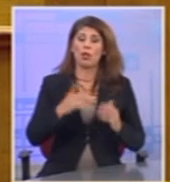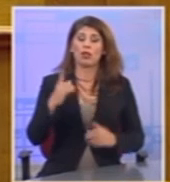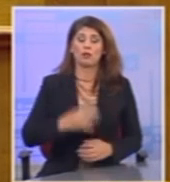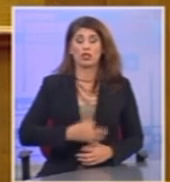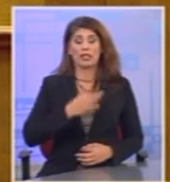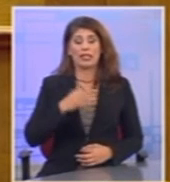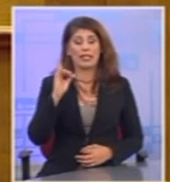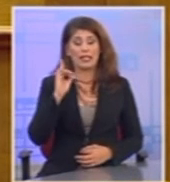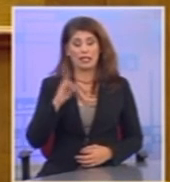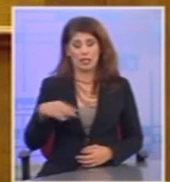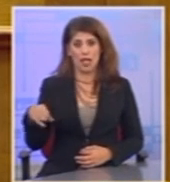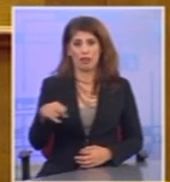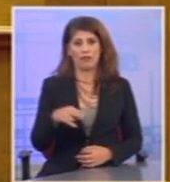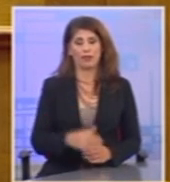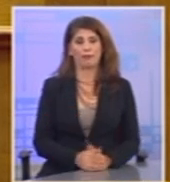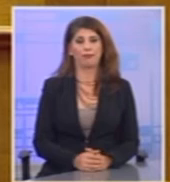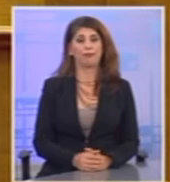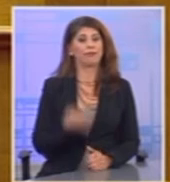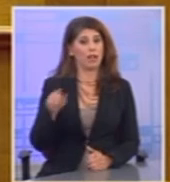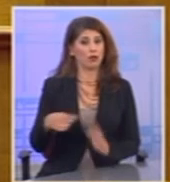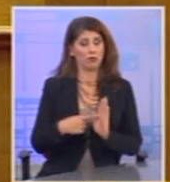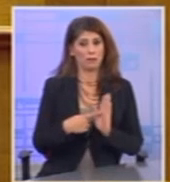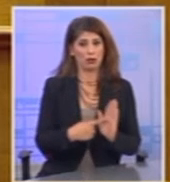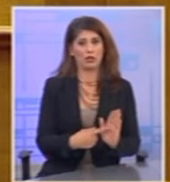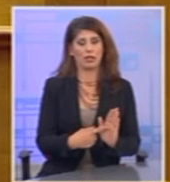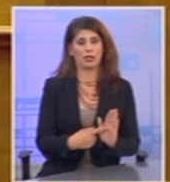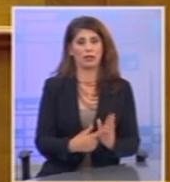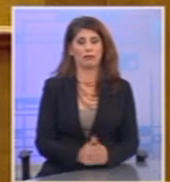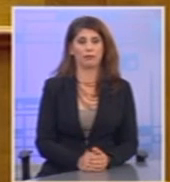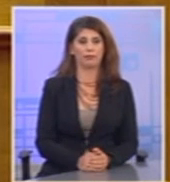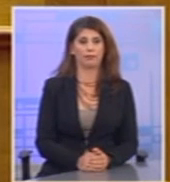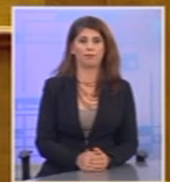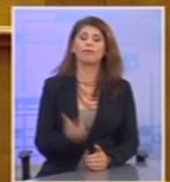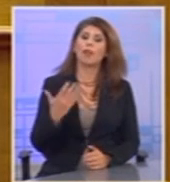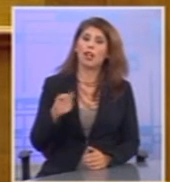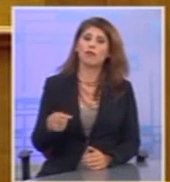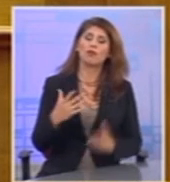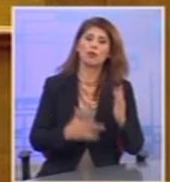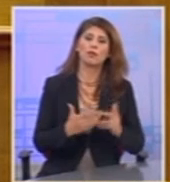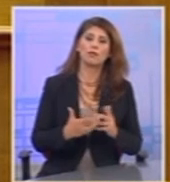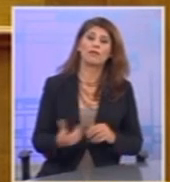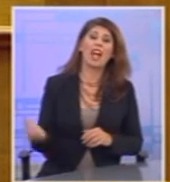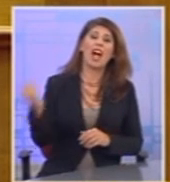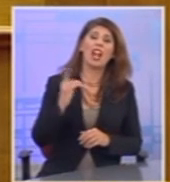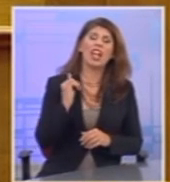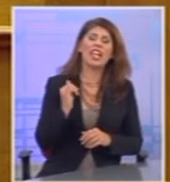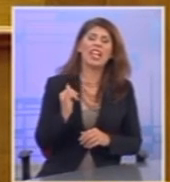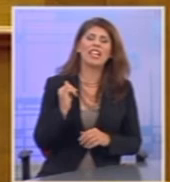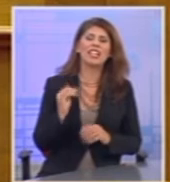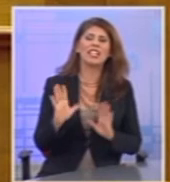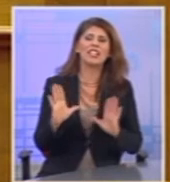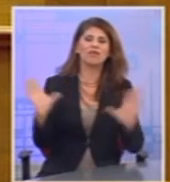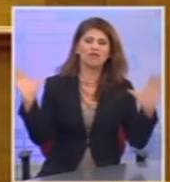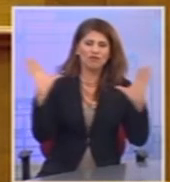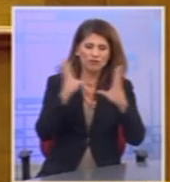συνάδελφοι, αυτός που μας παρουσιάζεται, είναι ένας άλλος γκρίζος, αδιαφανής και